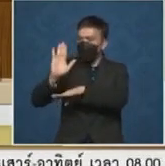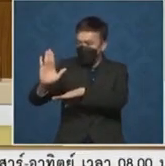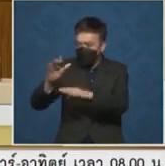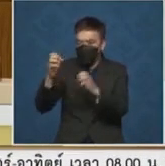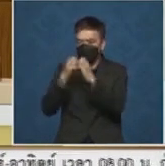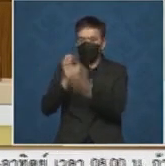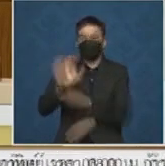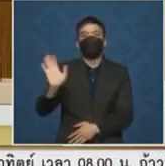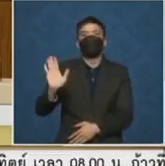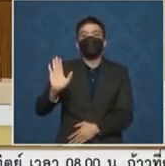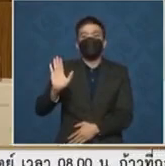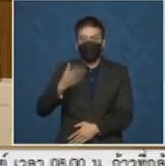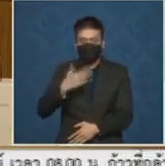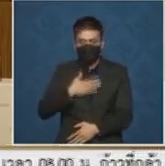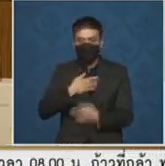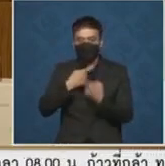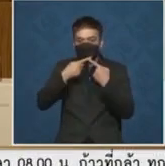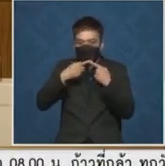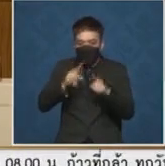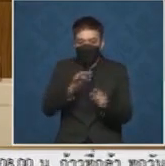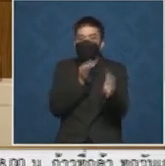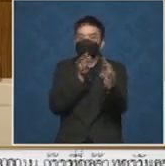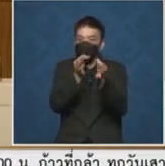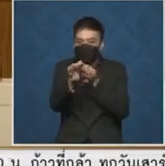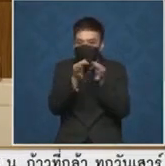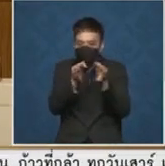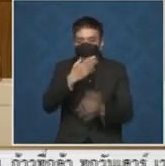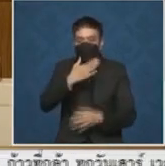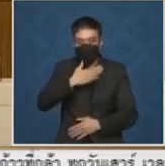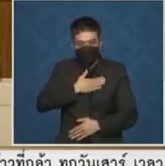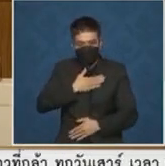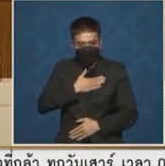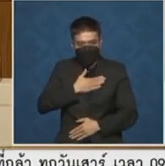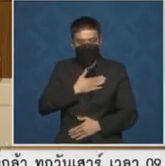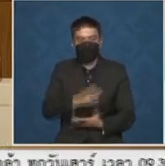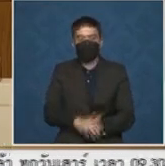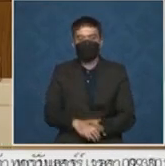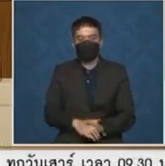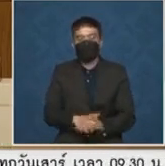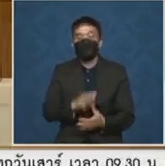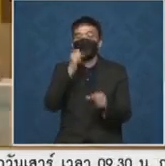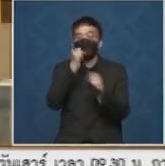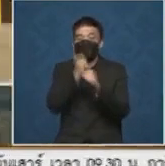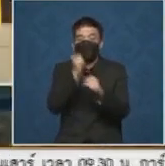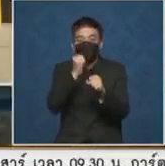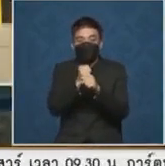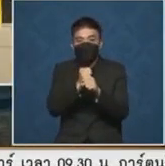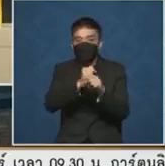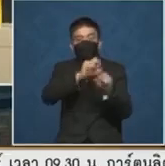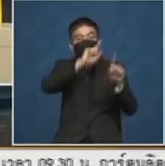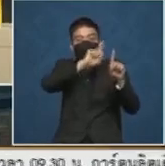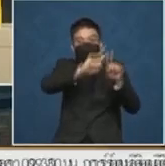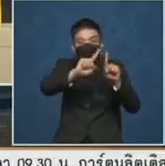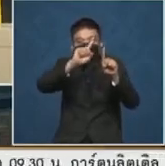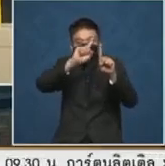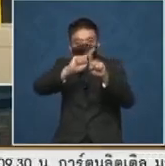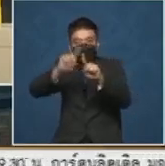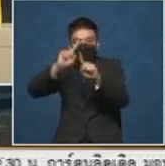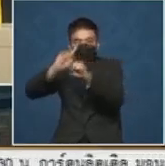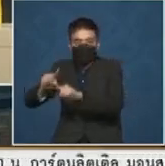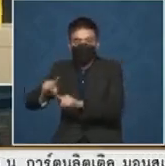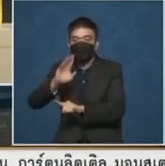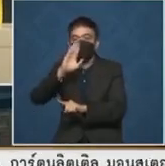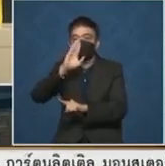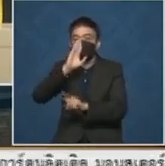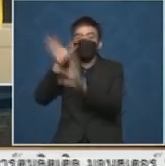ในประเด็นการพิจารณาวิจัยนั้นเนี่ยนะครับการกระทำใดๆที่เป็นองค์